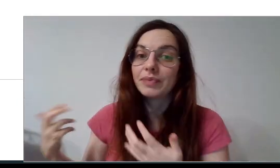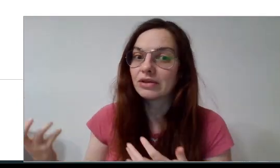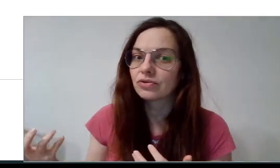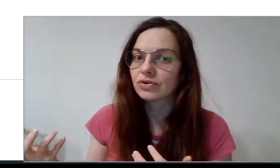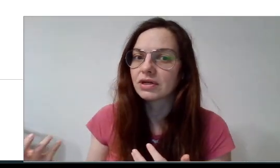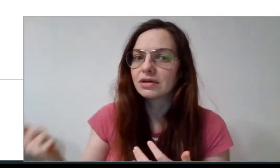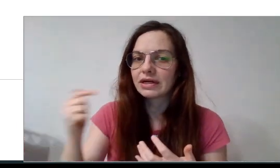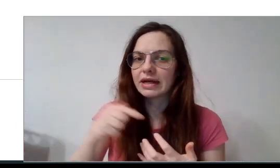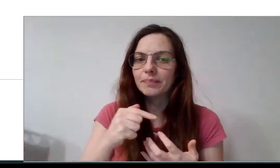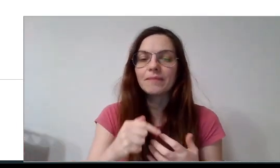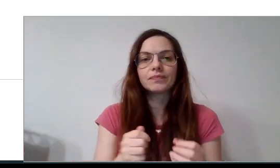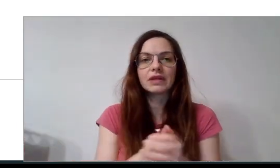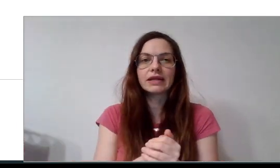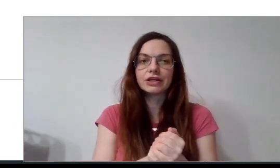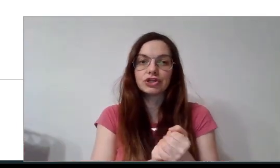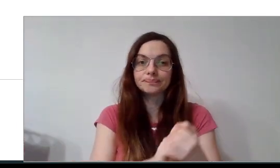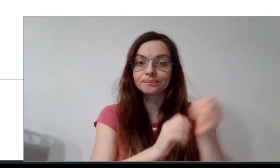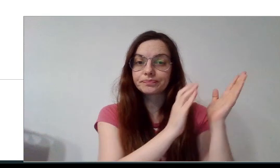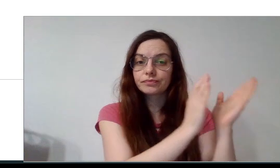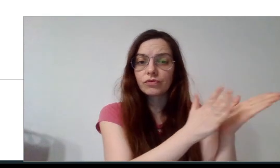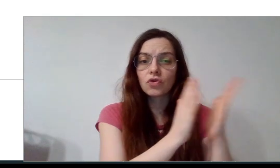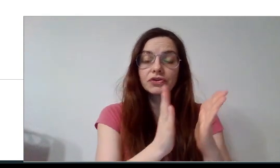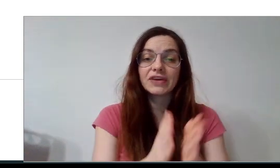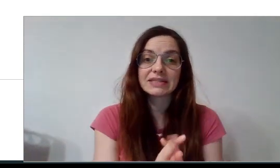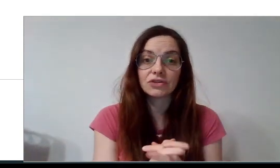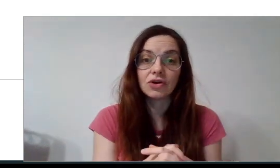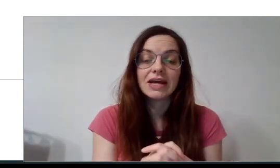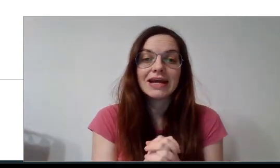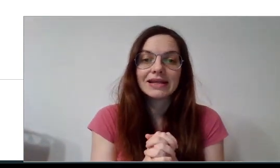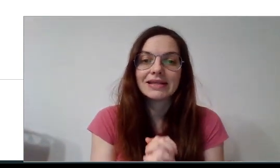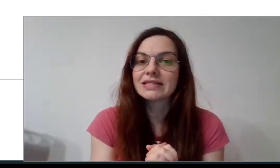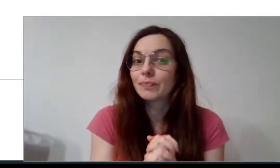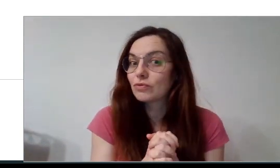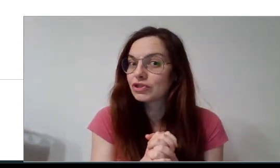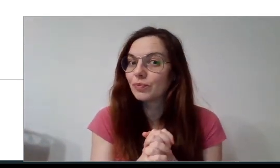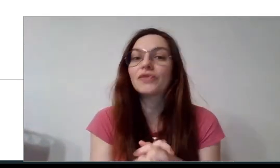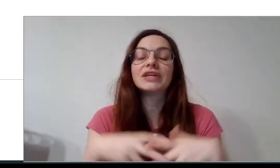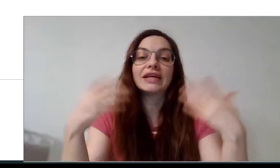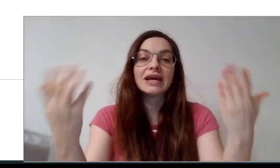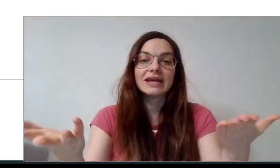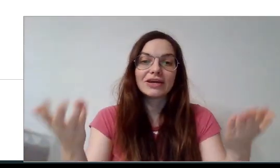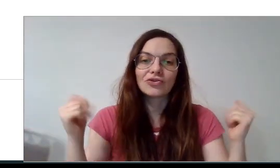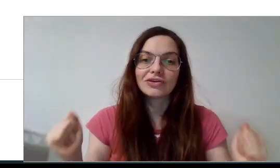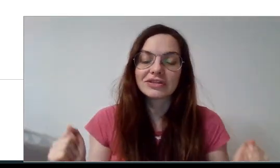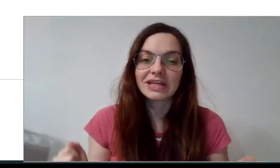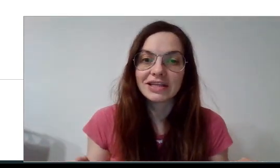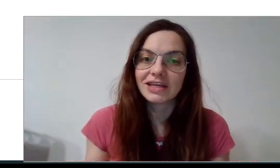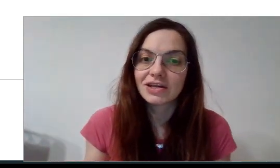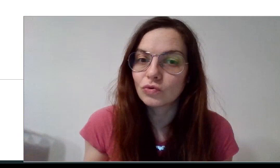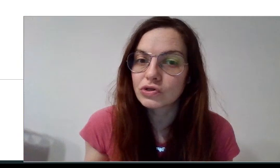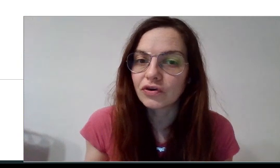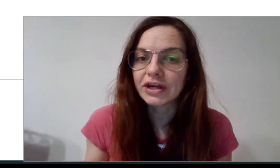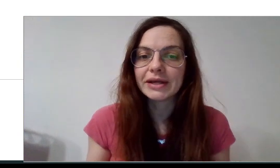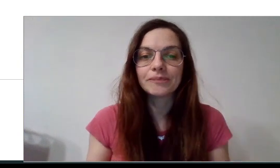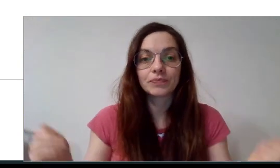iz prethodnog klipa, dakle reči od 200 do 300, pa možete da proverite i koliko ste